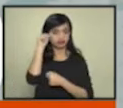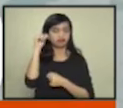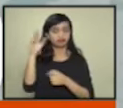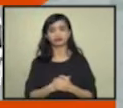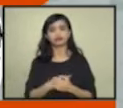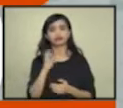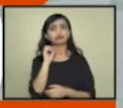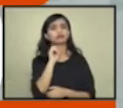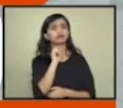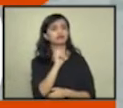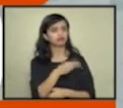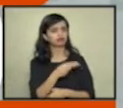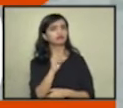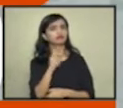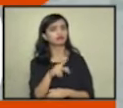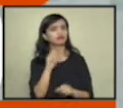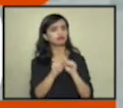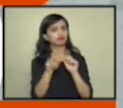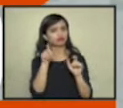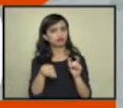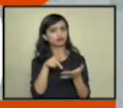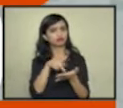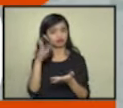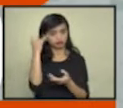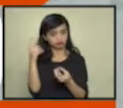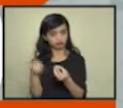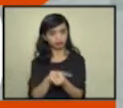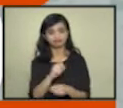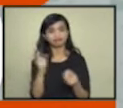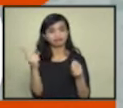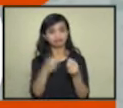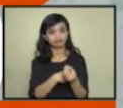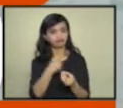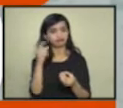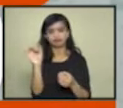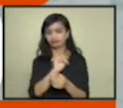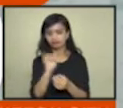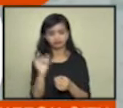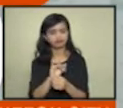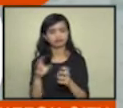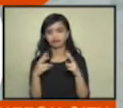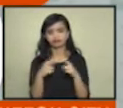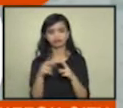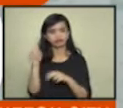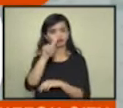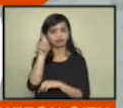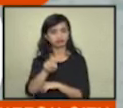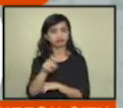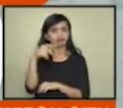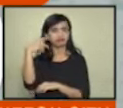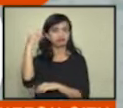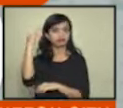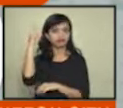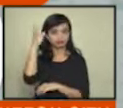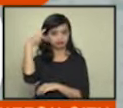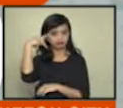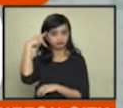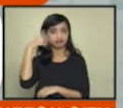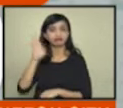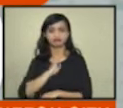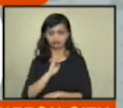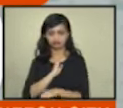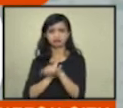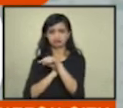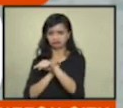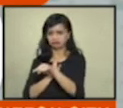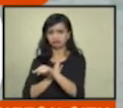din po niya. So dapat siya magbayad dahil siyang nagtanggal? Opo. Kahit na po tanungin niyo si Mang Pepe po, napakabait na tao po